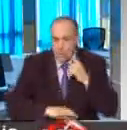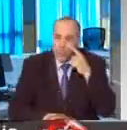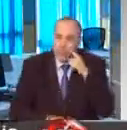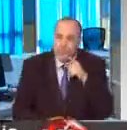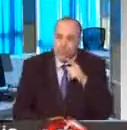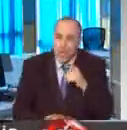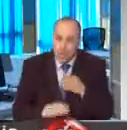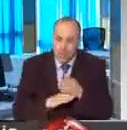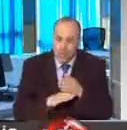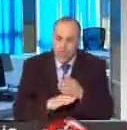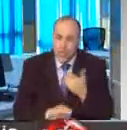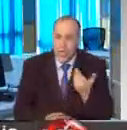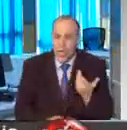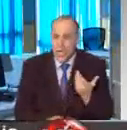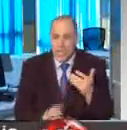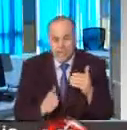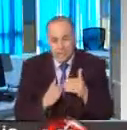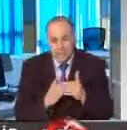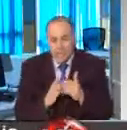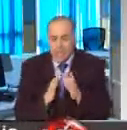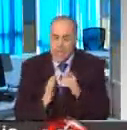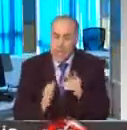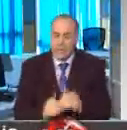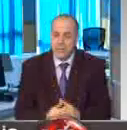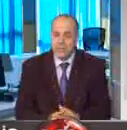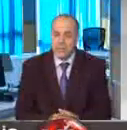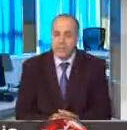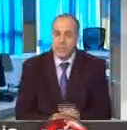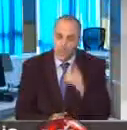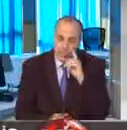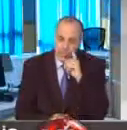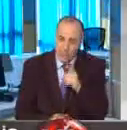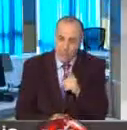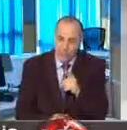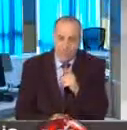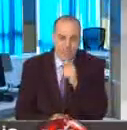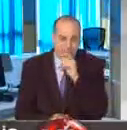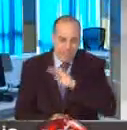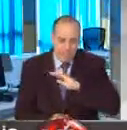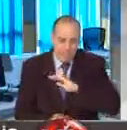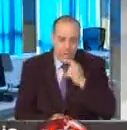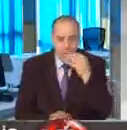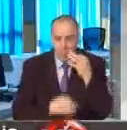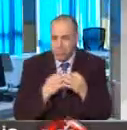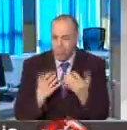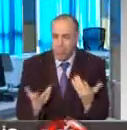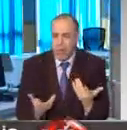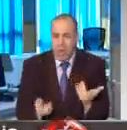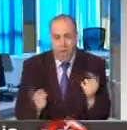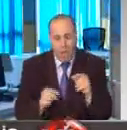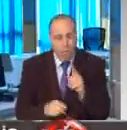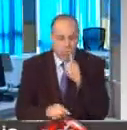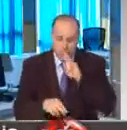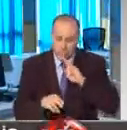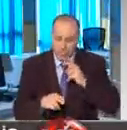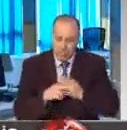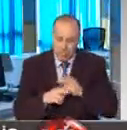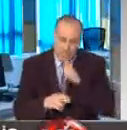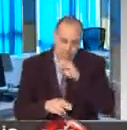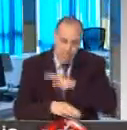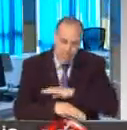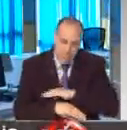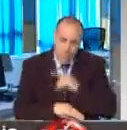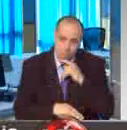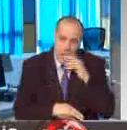الغريب، عساها تصل إلى مسكنها ولتكسر قيود الصمت وتروي أطوار عذاب سنوات عديدة،